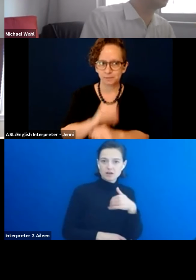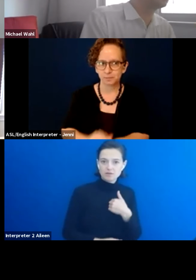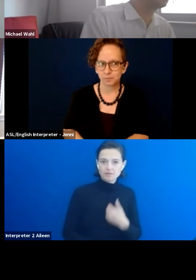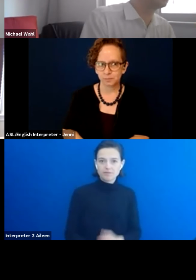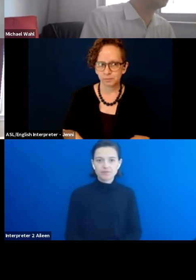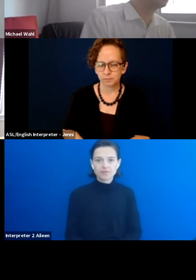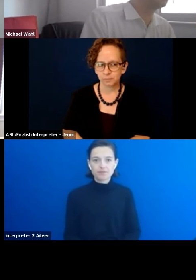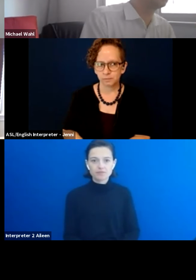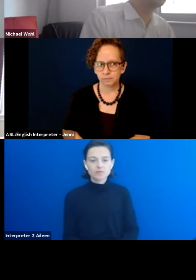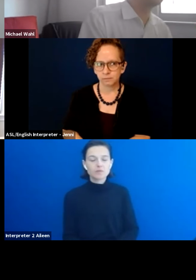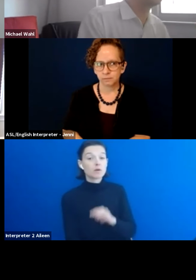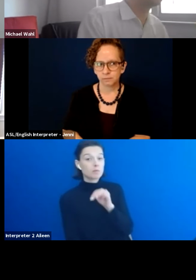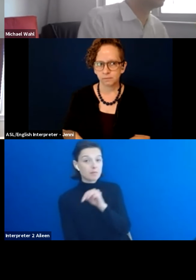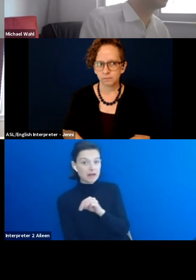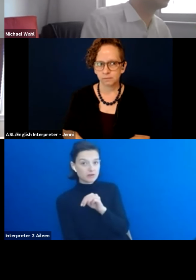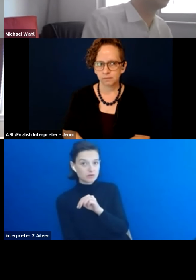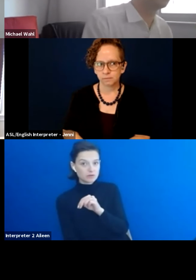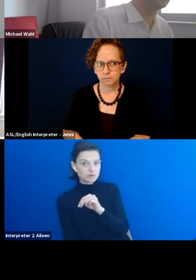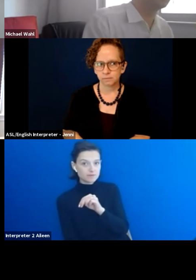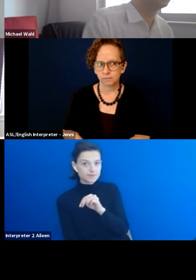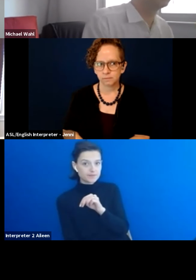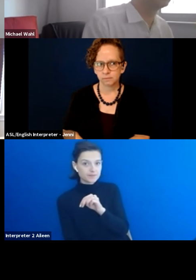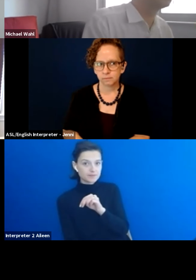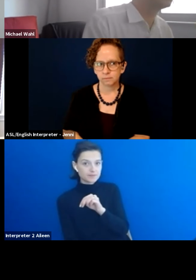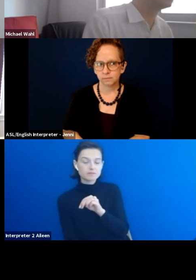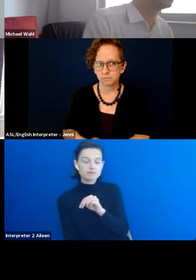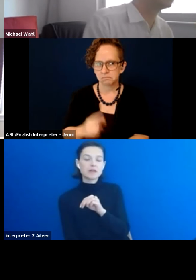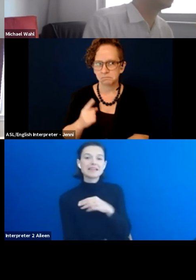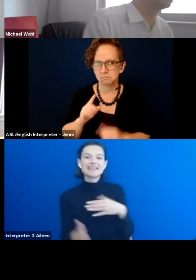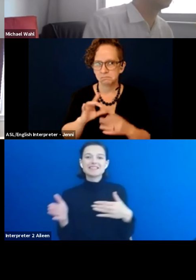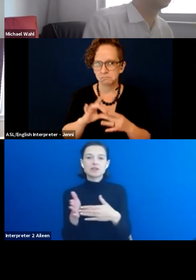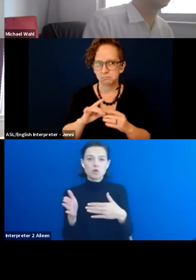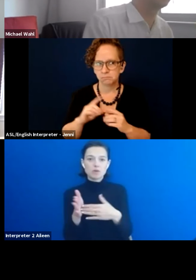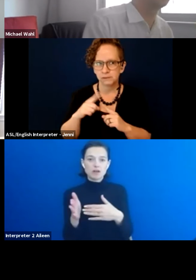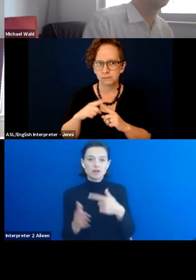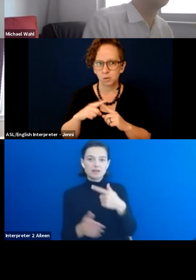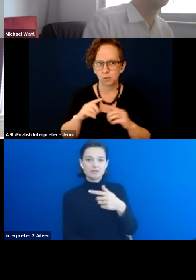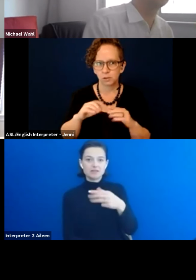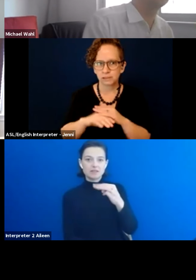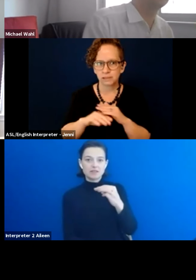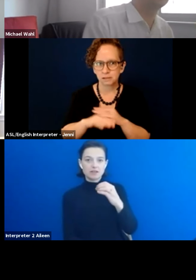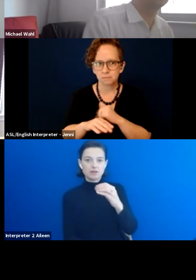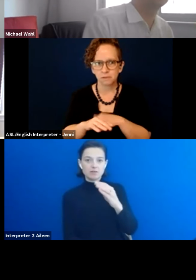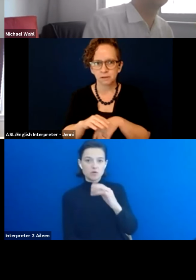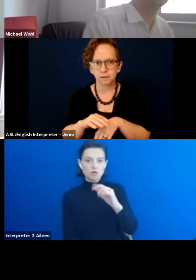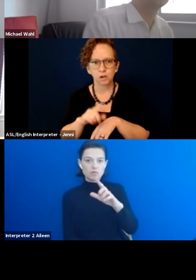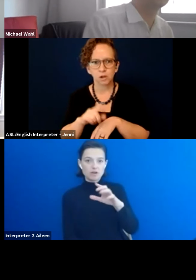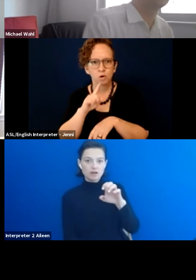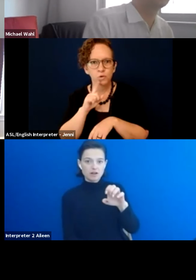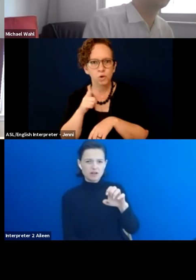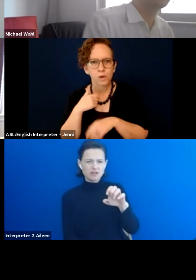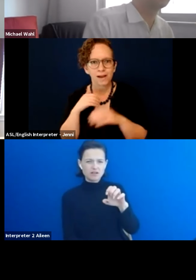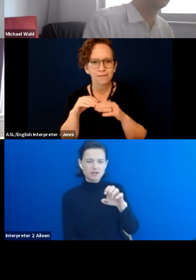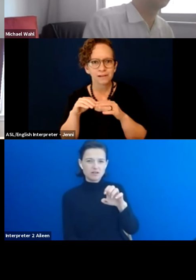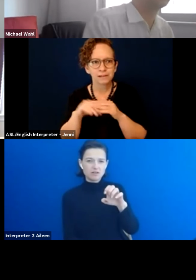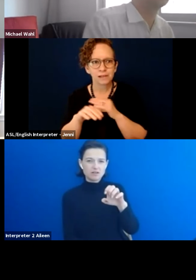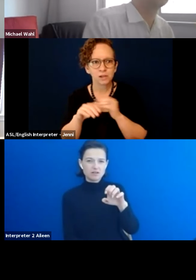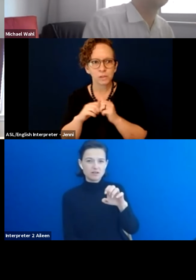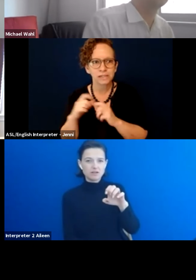Wie gelingt es euch jetzt bei T-Mobile, Accessibility aus dem Nischendasein